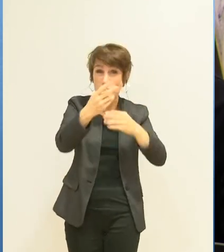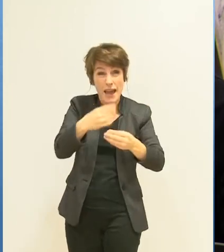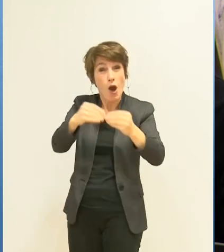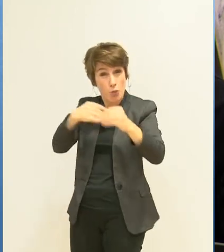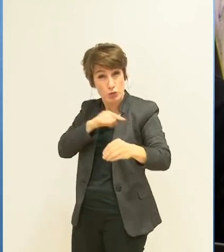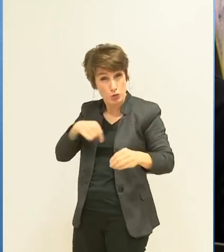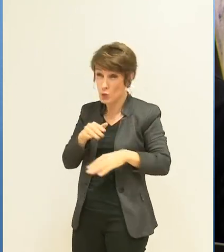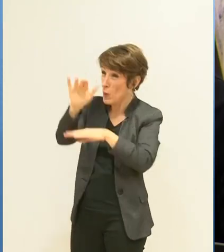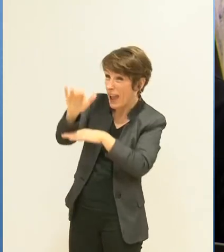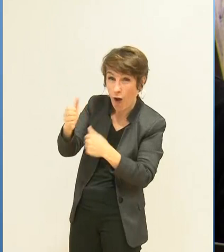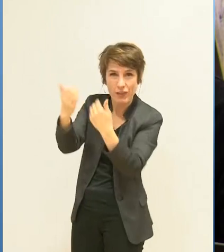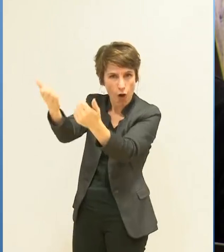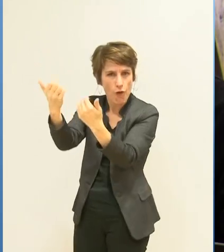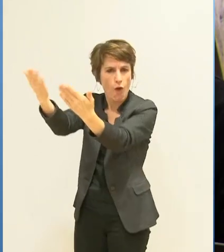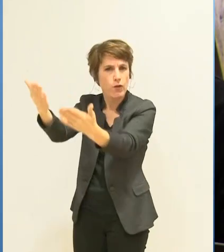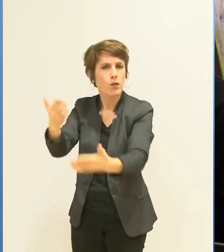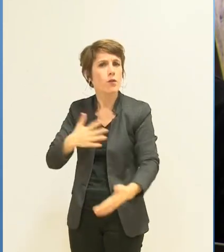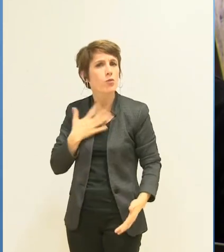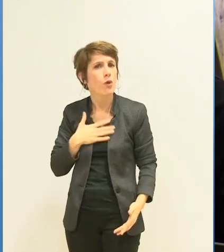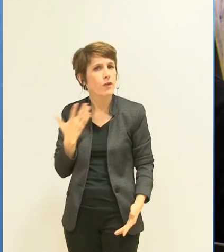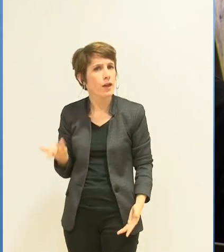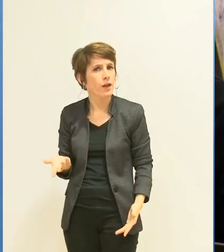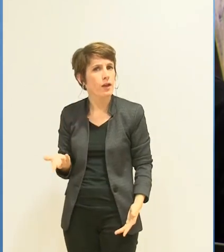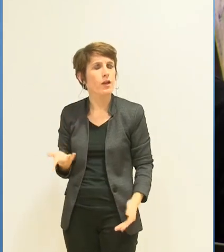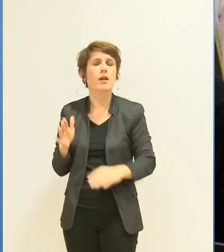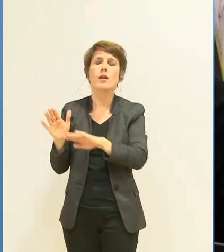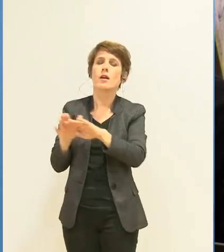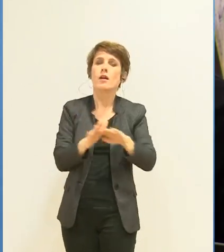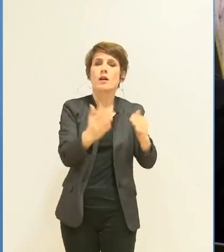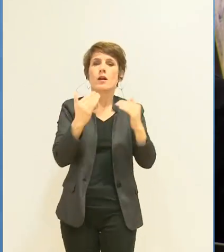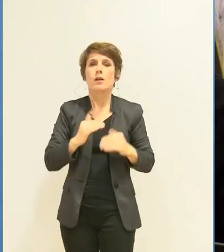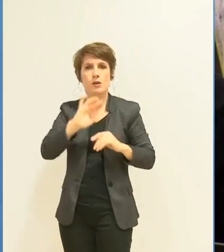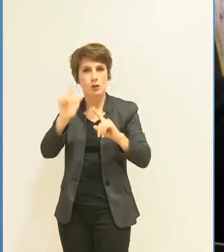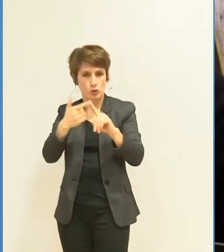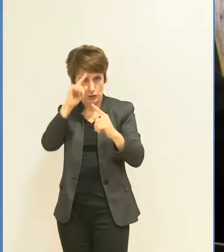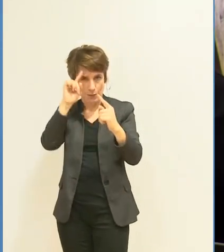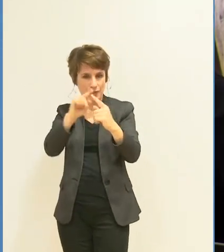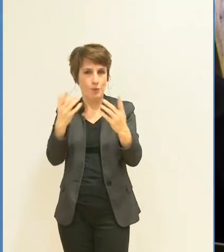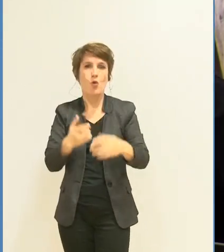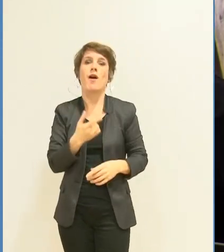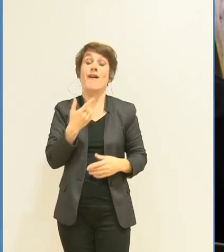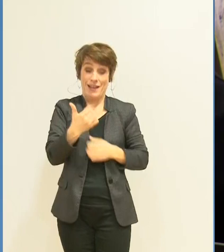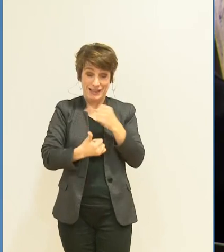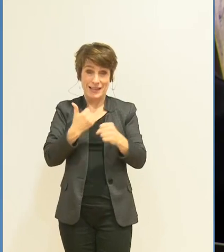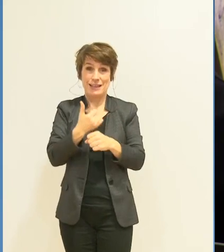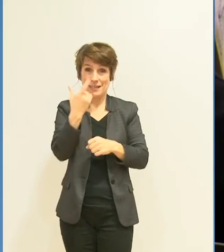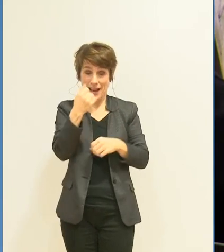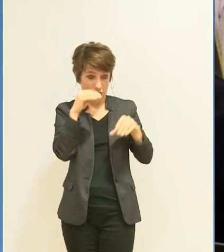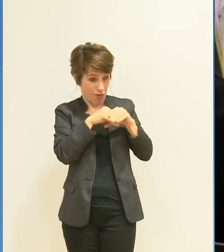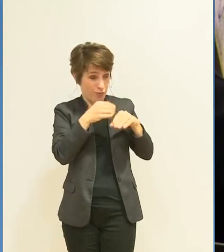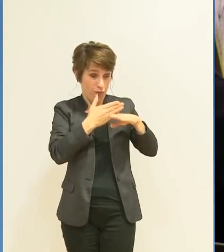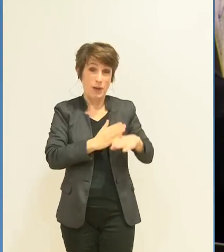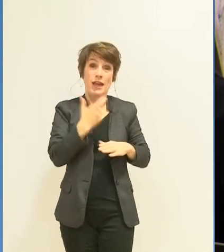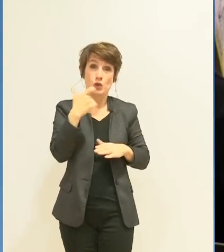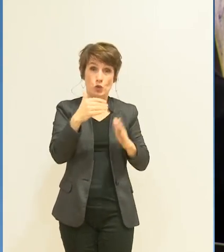des garanties notre deuxième point nous provisionnant 200000 euros cette année pour la paix a eu le